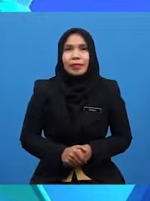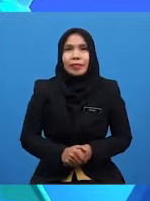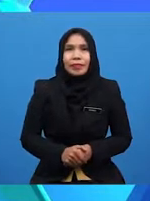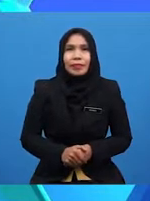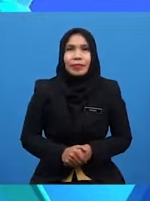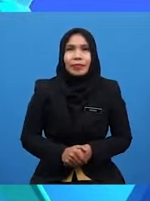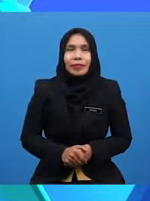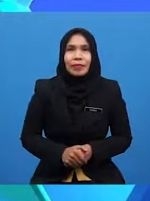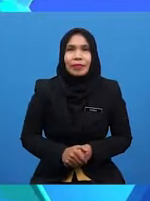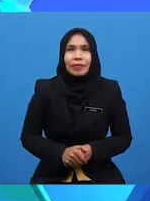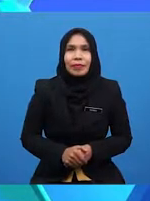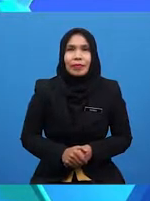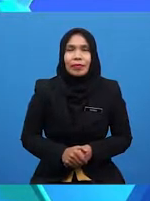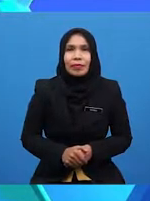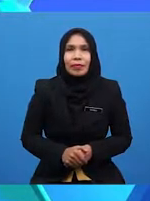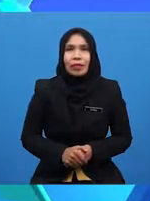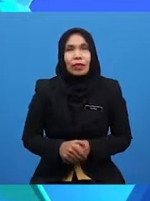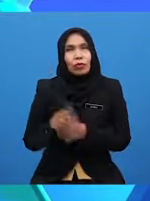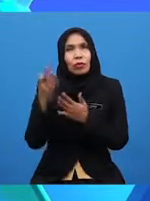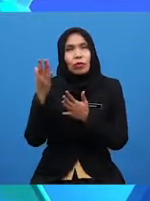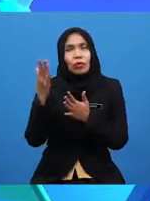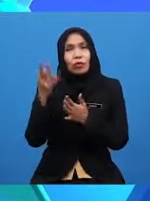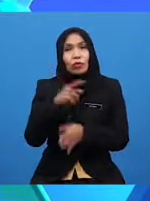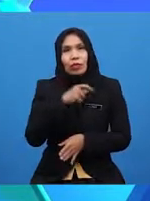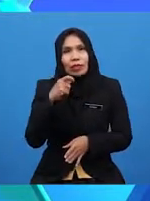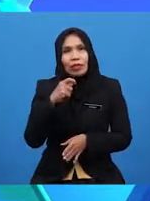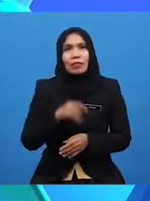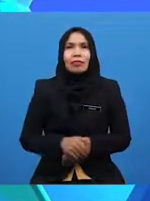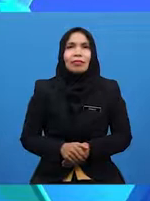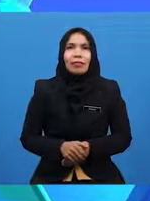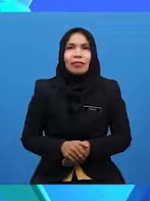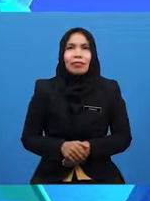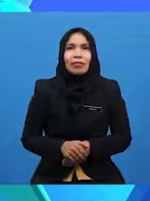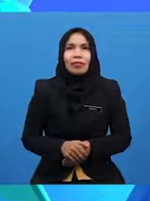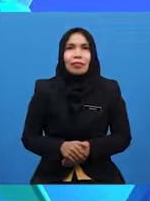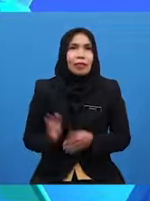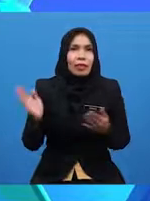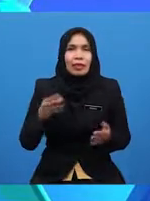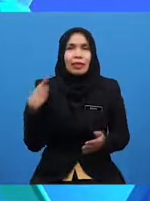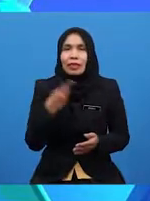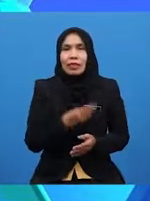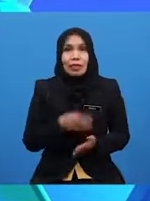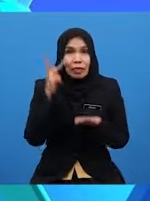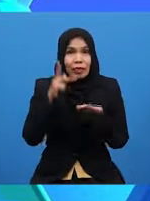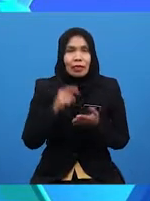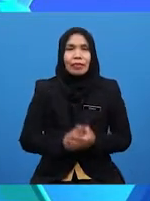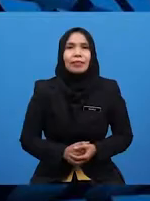mengering, saya akan bawa anda berkenalan dengan seorang insan yang hebat dalam bidang arca ini.